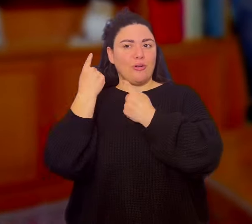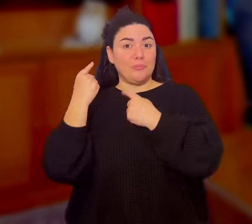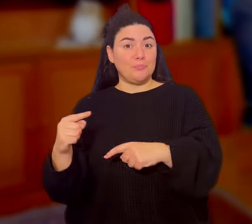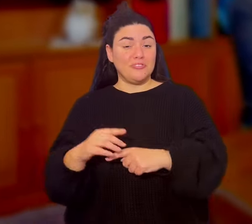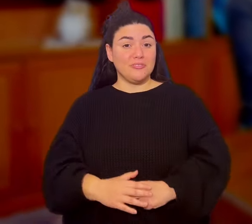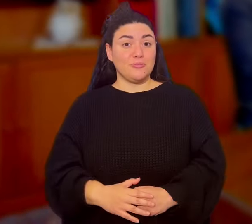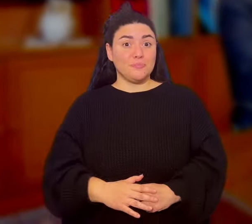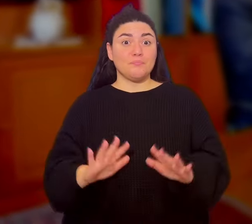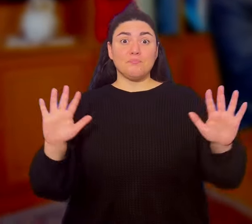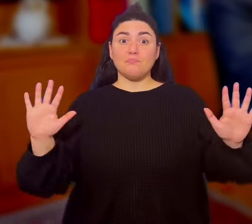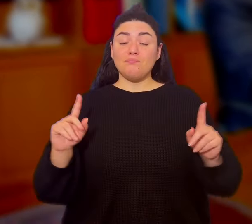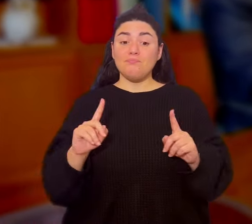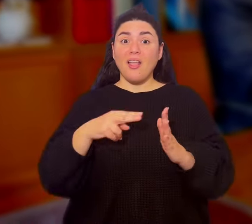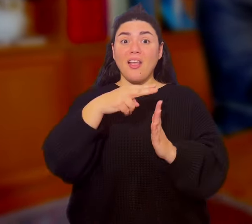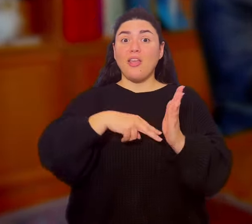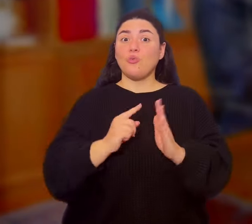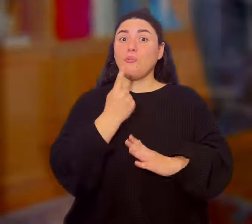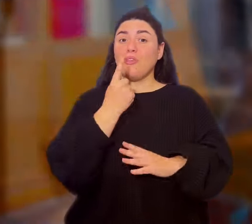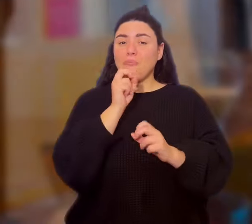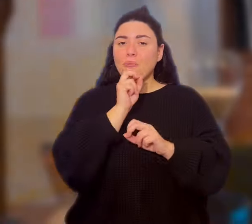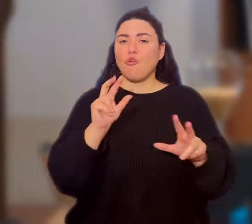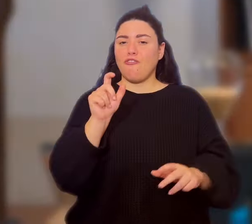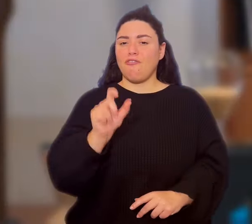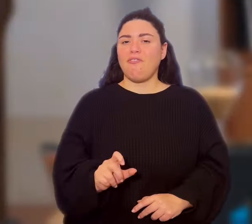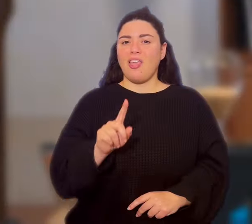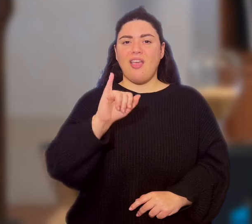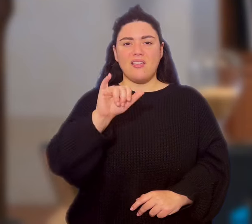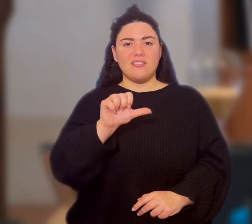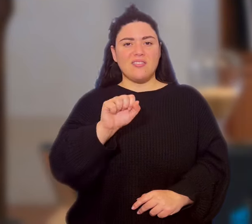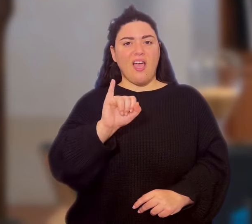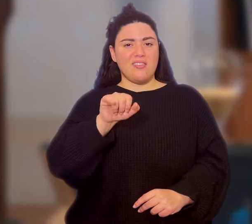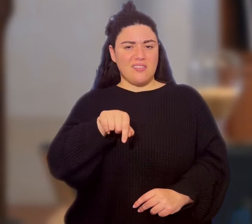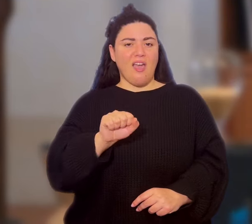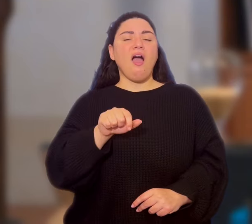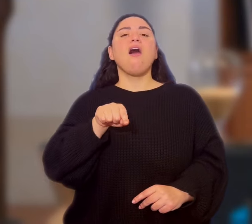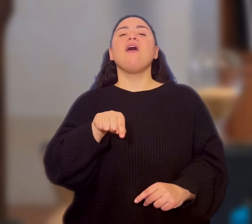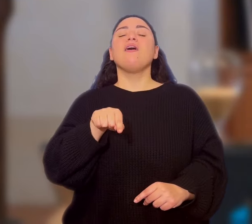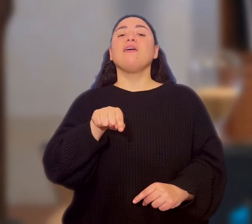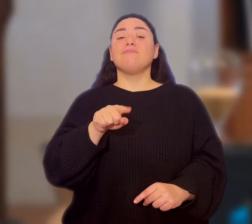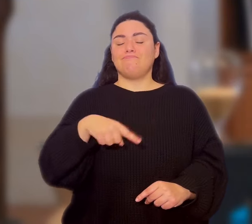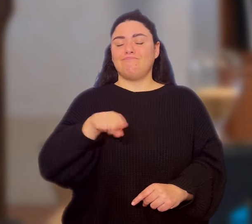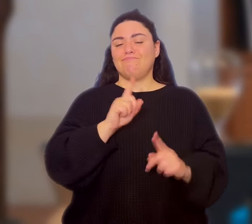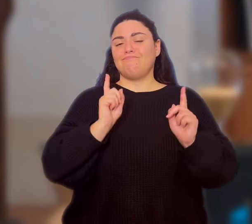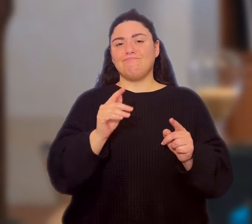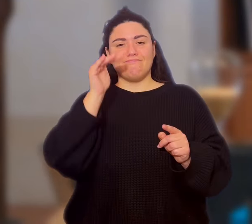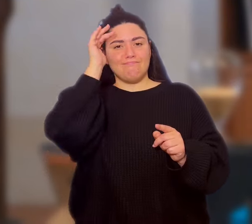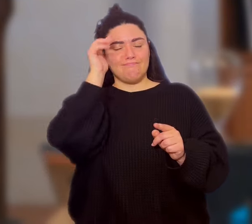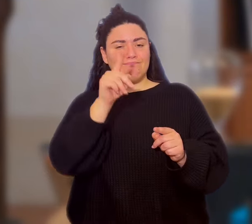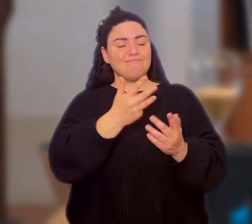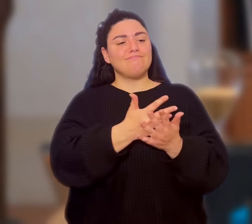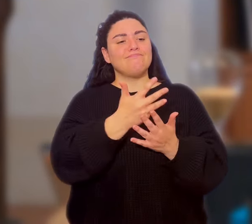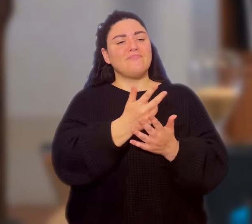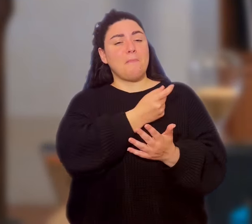la lettura La prima lettura del profeta Isaia che ascolteremo nella liturgia della della